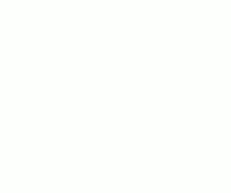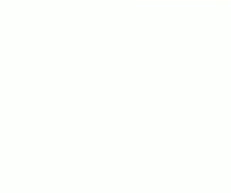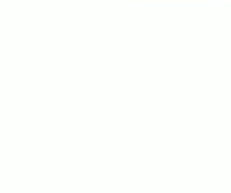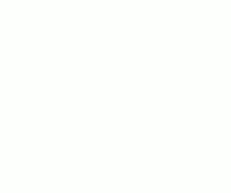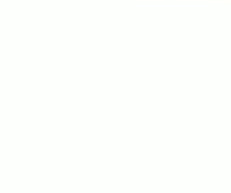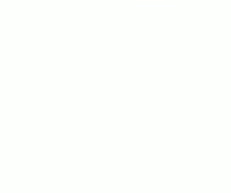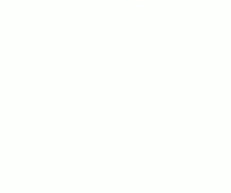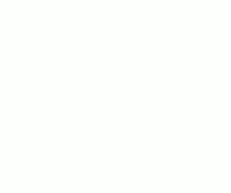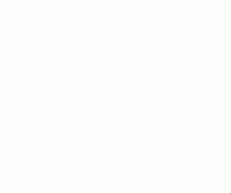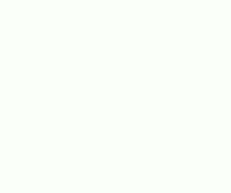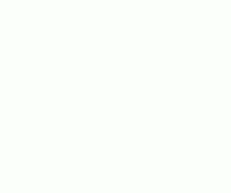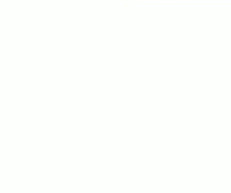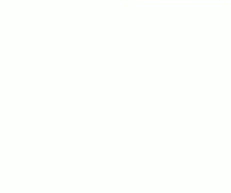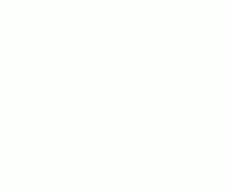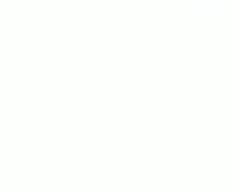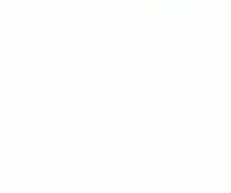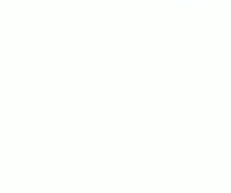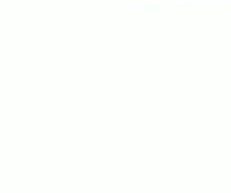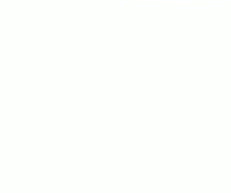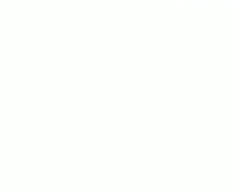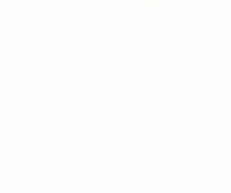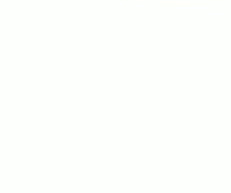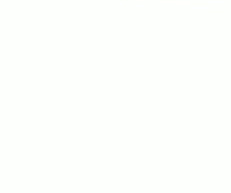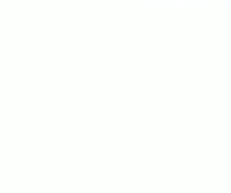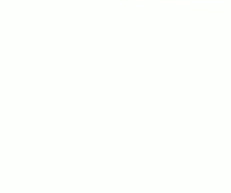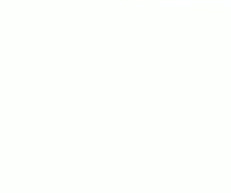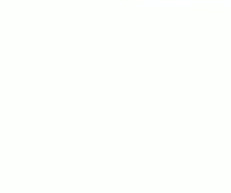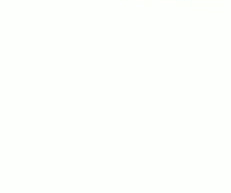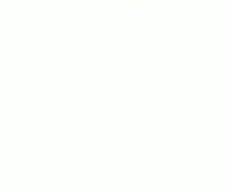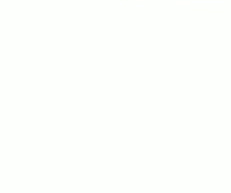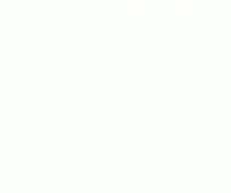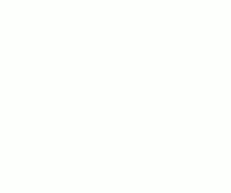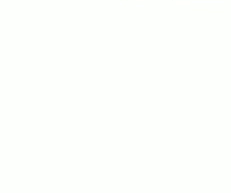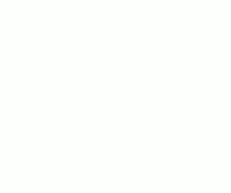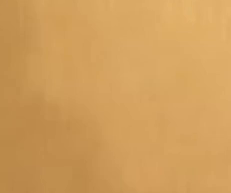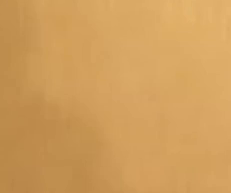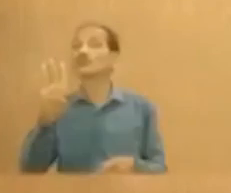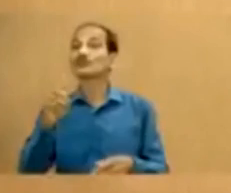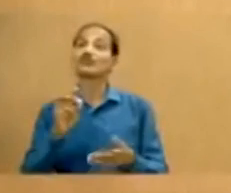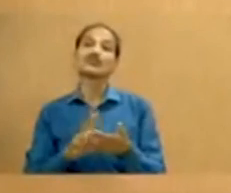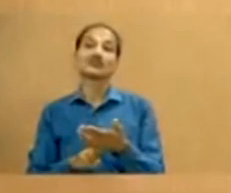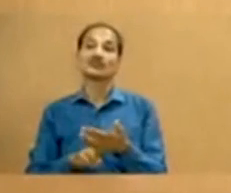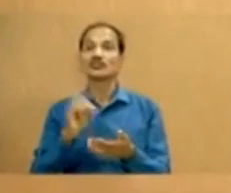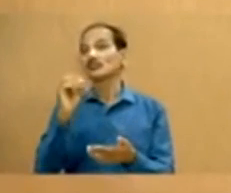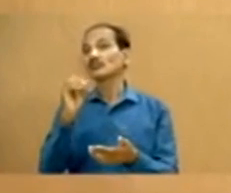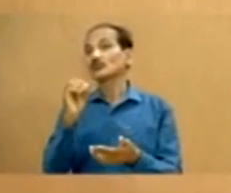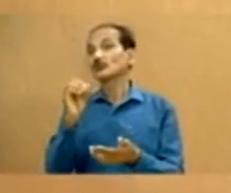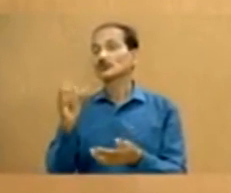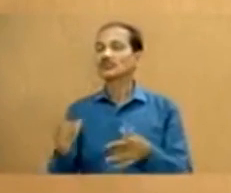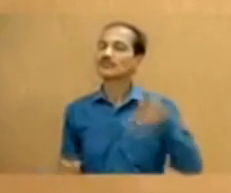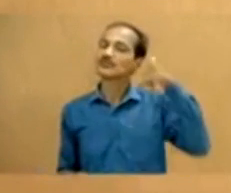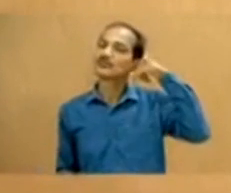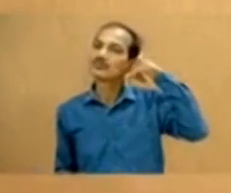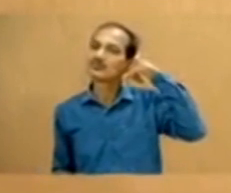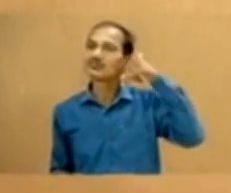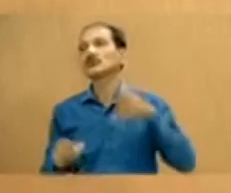ବର୍ତ୍ତମାନ କଥା ହେବା ଗତ 24 ଘଣ୍ଟାରେ ବିଶ୍ୱରେ, ରାଜ୍ୟରେ ଏବଂ ବିଶ୍ୱରେ, ଦେଶରେ ଏବଂ ରାଜ୍ୟରେ